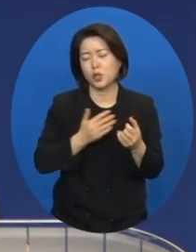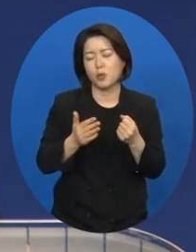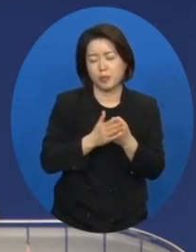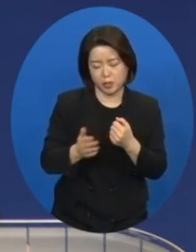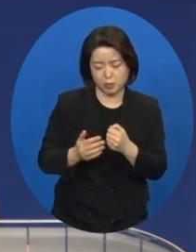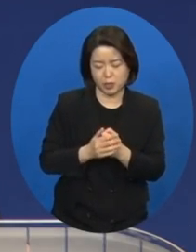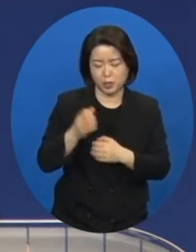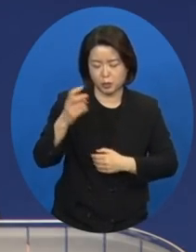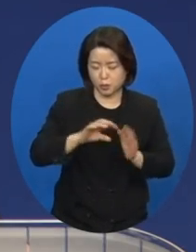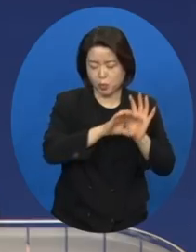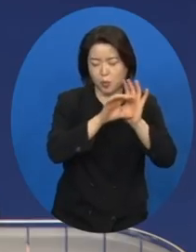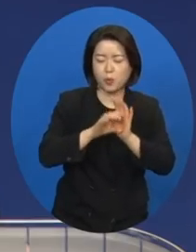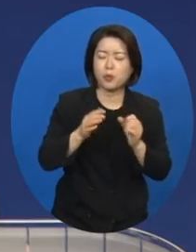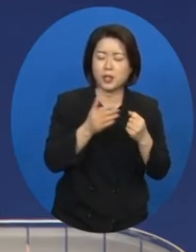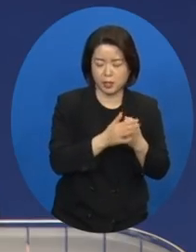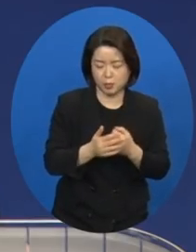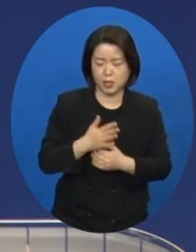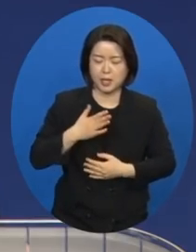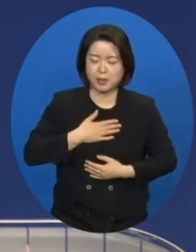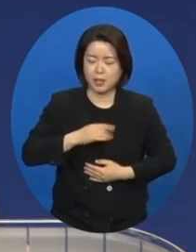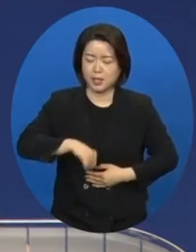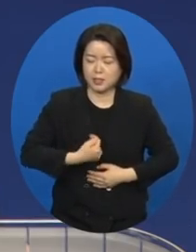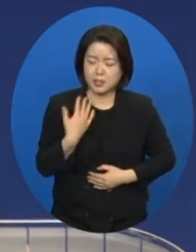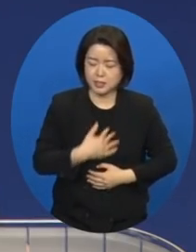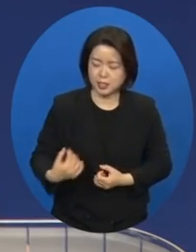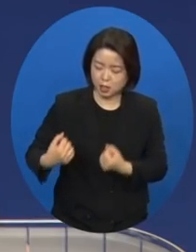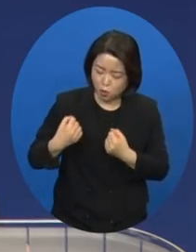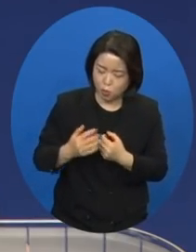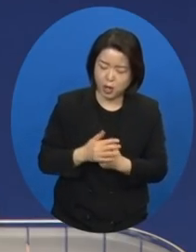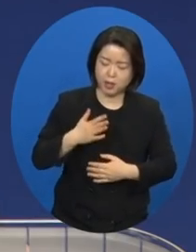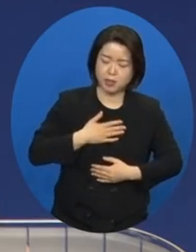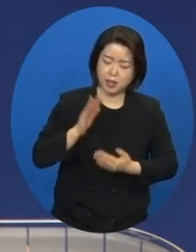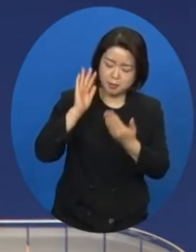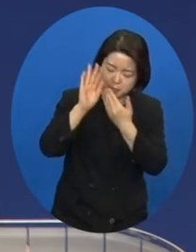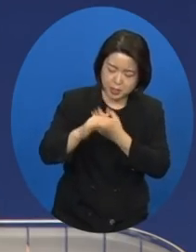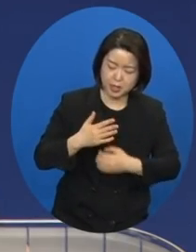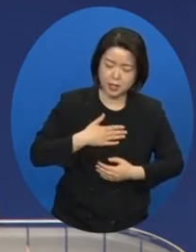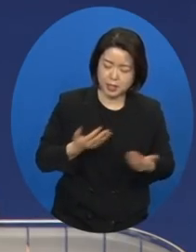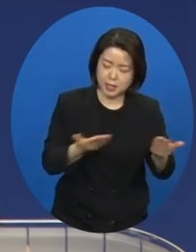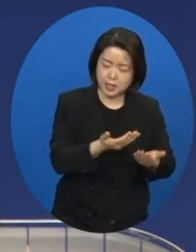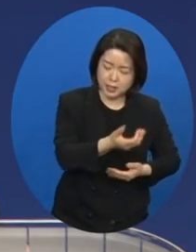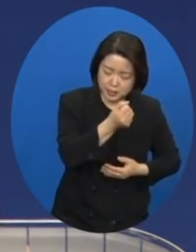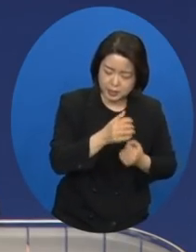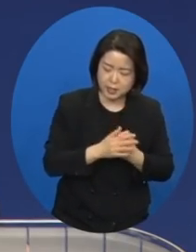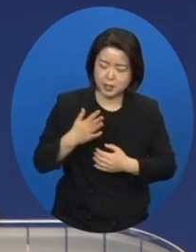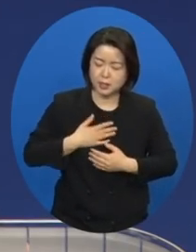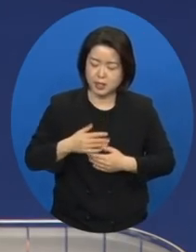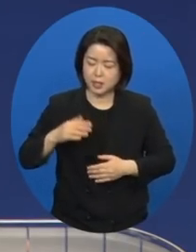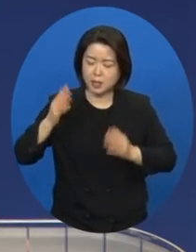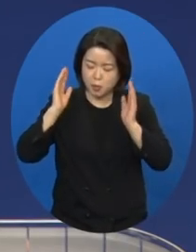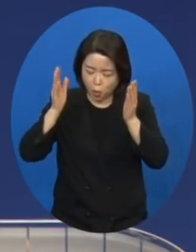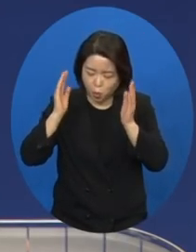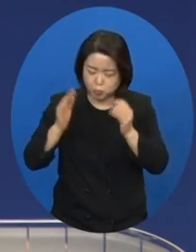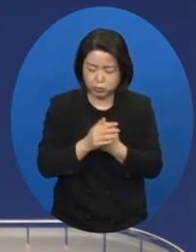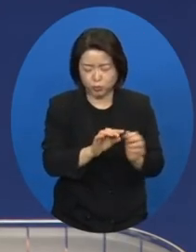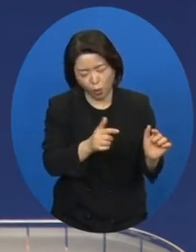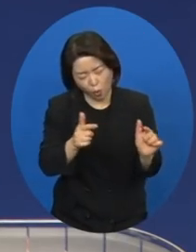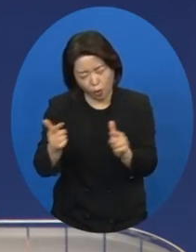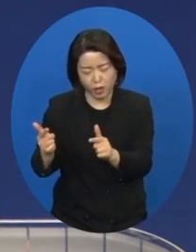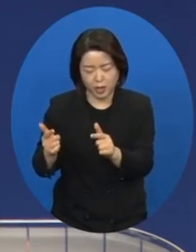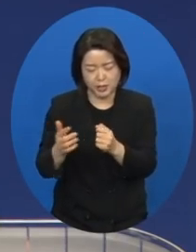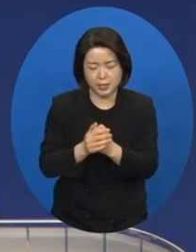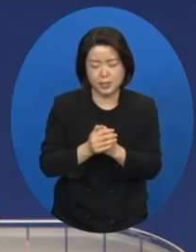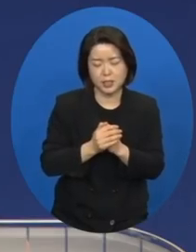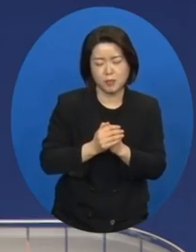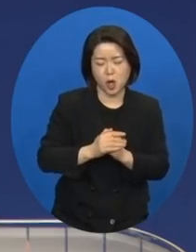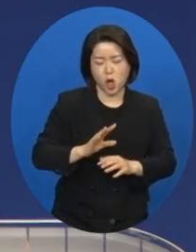코로나로 인하여서 또한 자신의 건강과 자신의 미래와 직장과 자녀와 학업과 정말 여러 가지 이